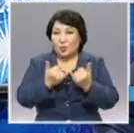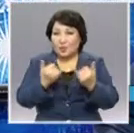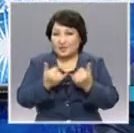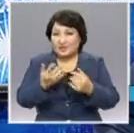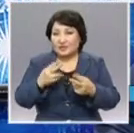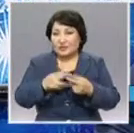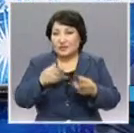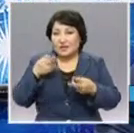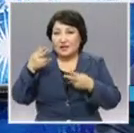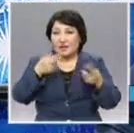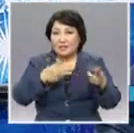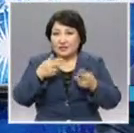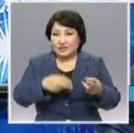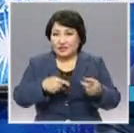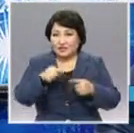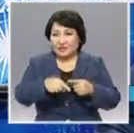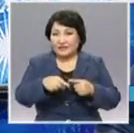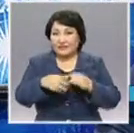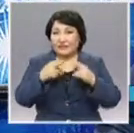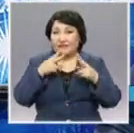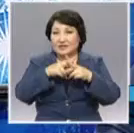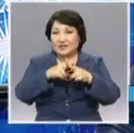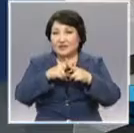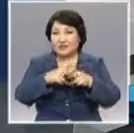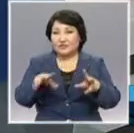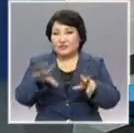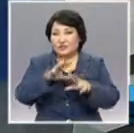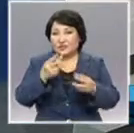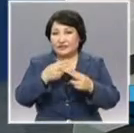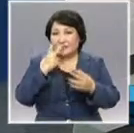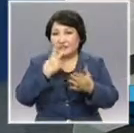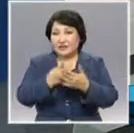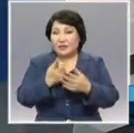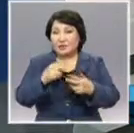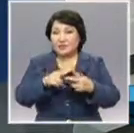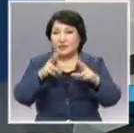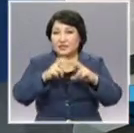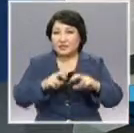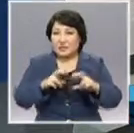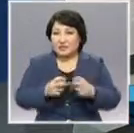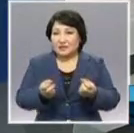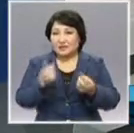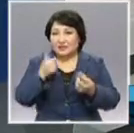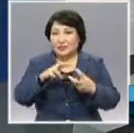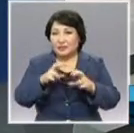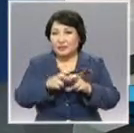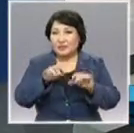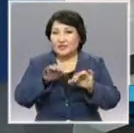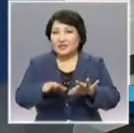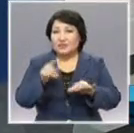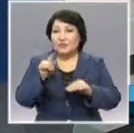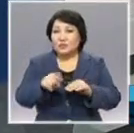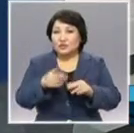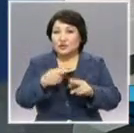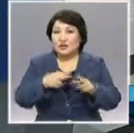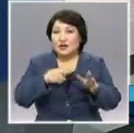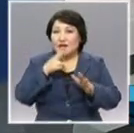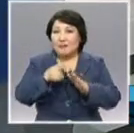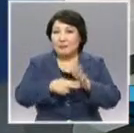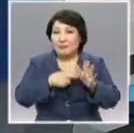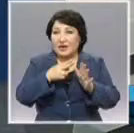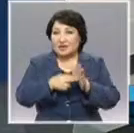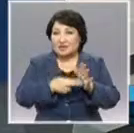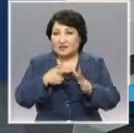к вокзалу и начинают весь мусор выкидывать. Потому что, когда мы разбирались, оказывается, проблема была в том, что эти поезда должны приходить на